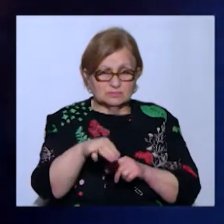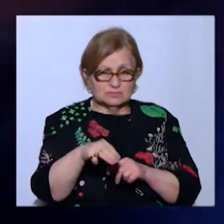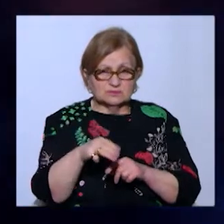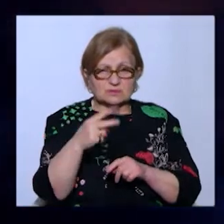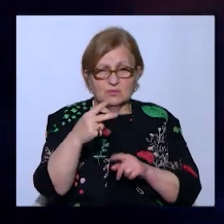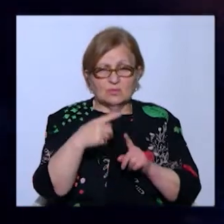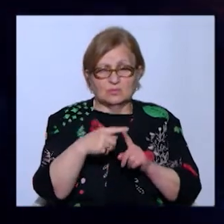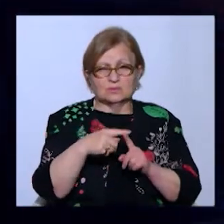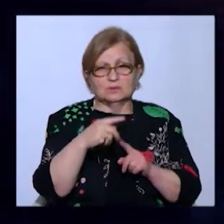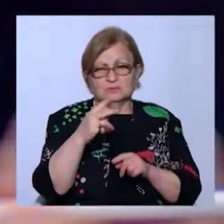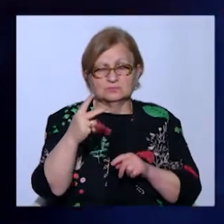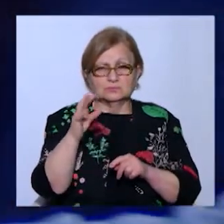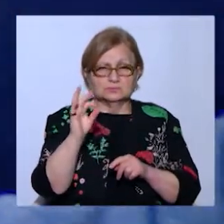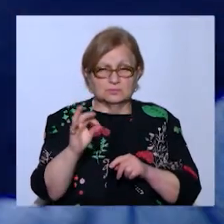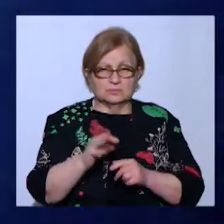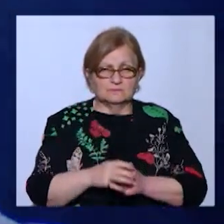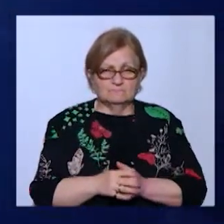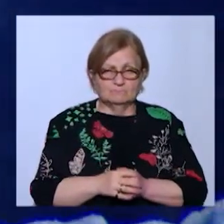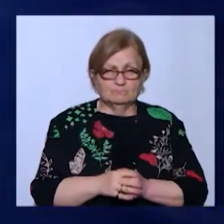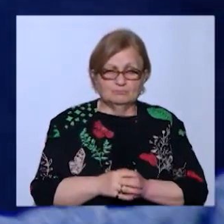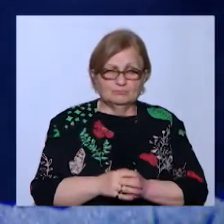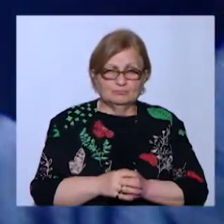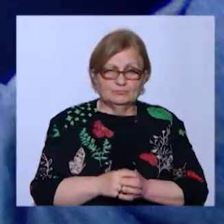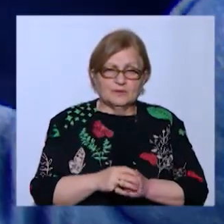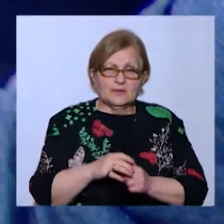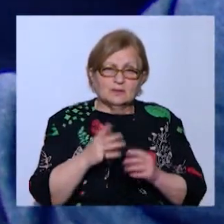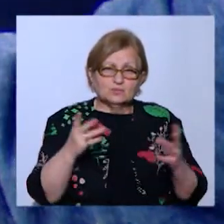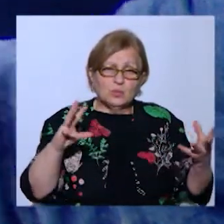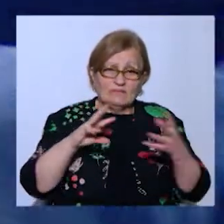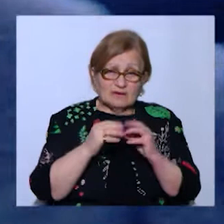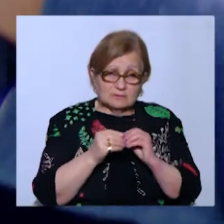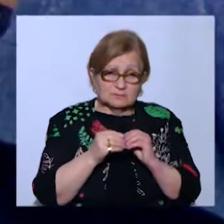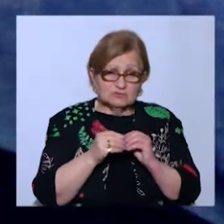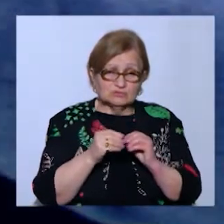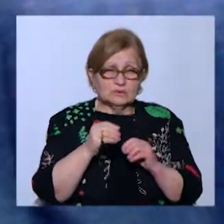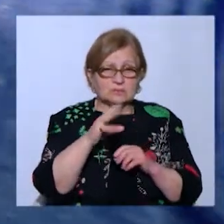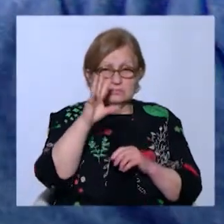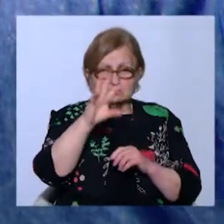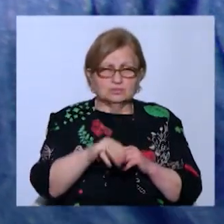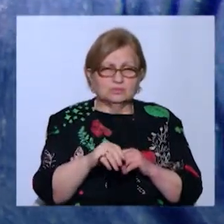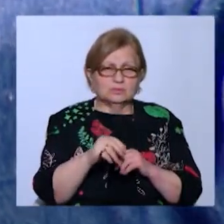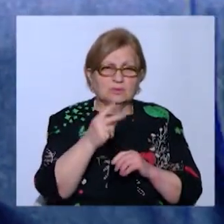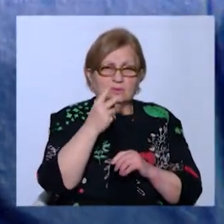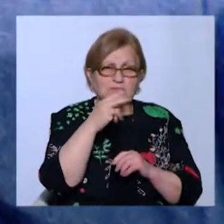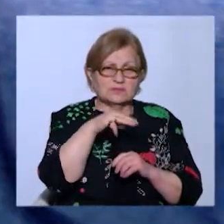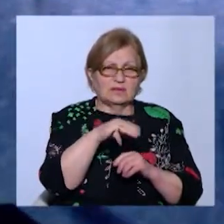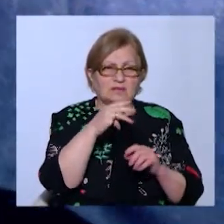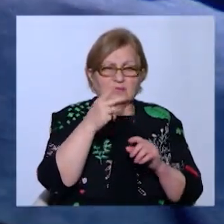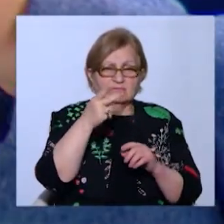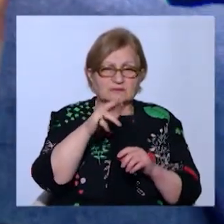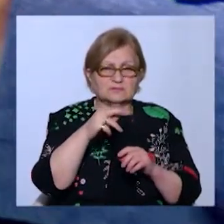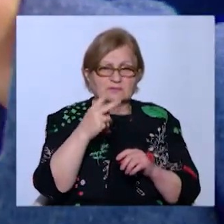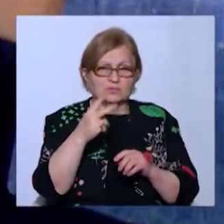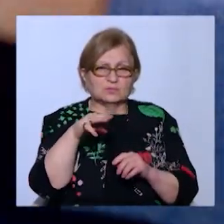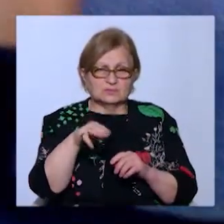0-ს. ხოლო გაერთმნიშვნელიანების შედეგად მიიღება t კვადრატს + 2 t